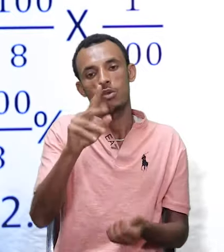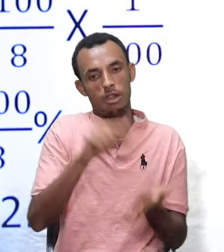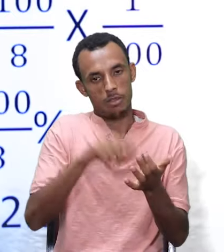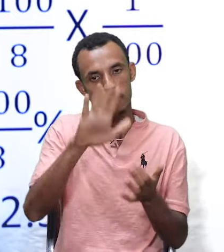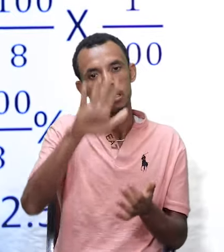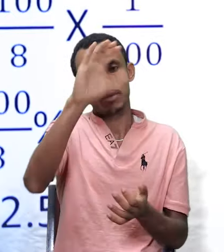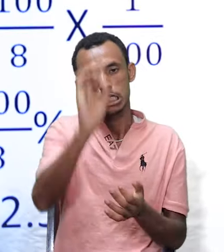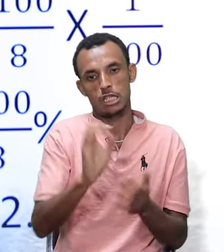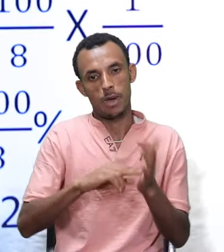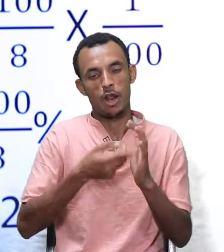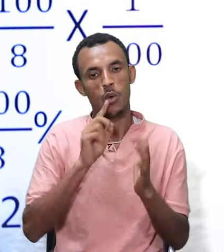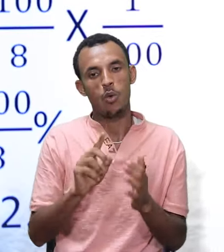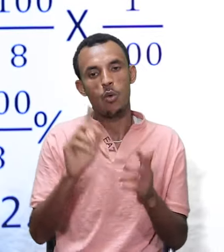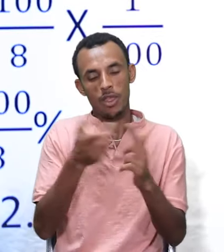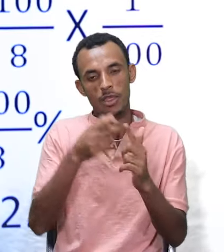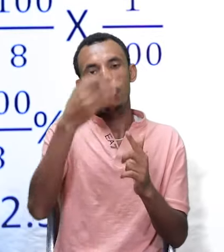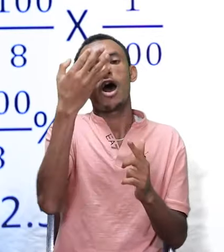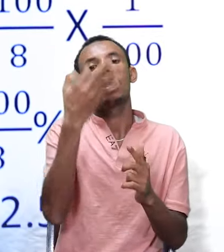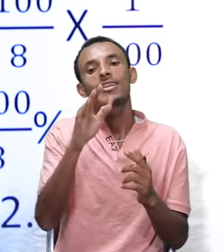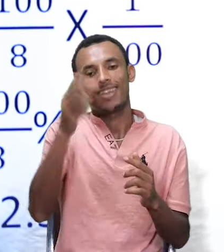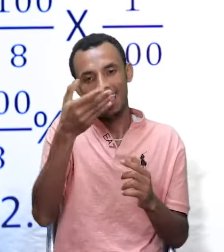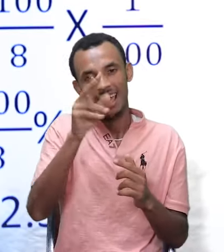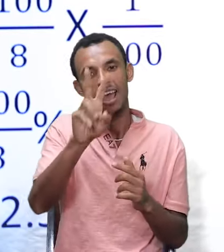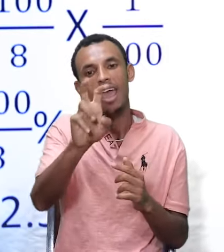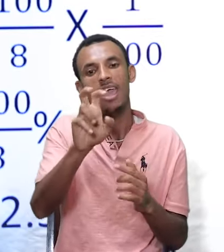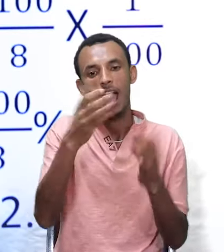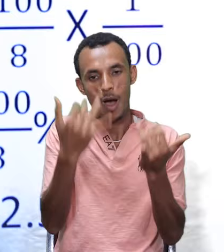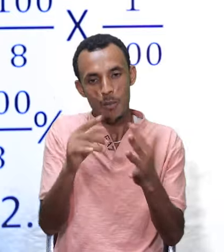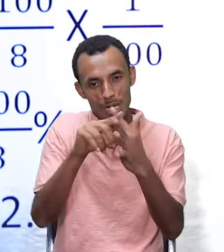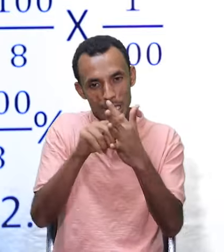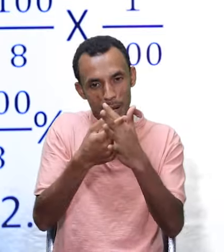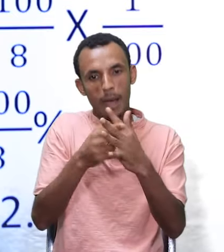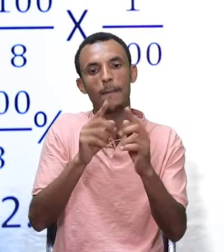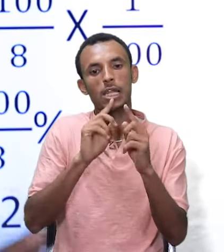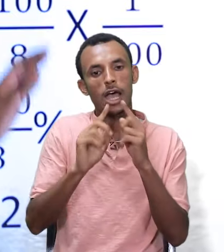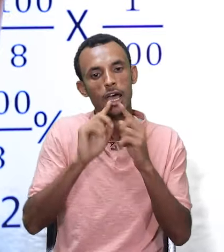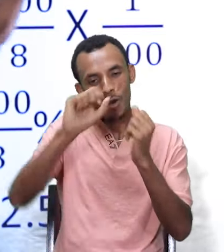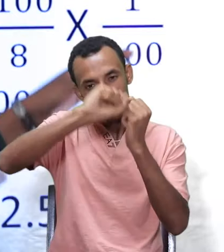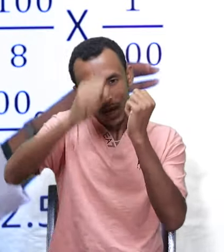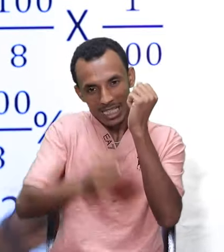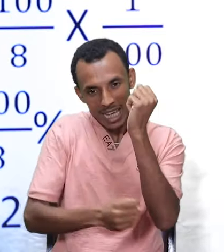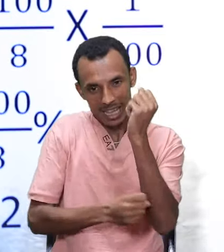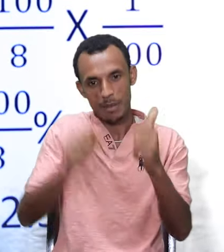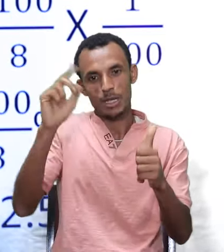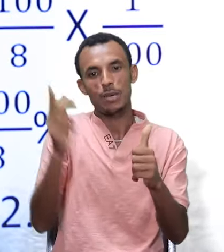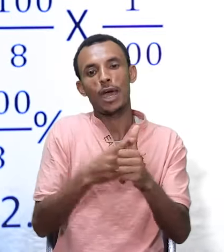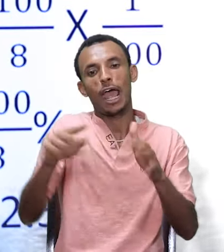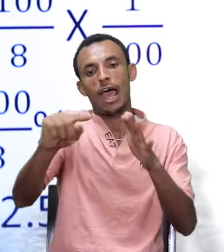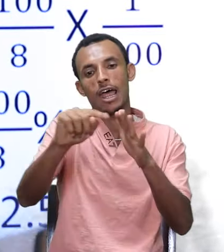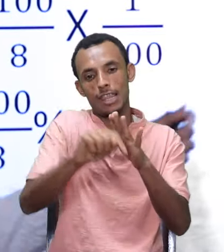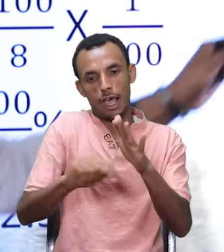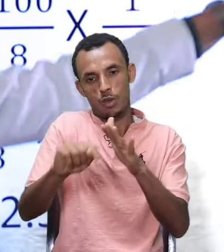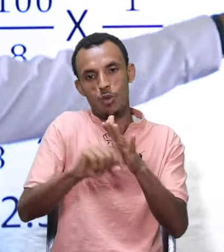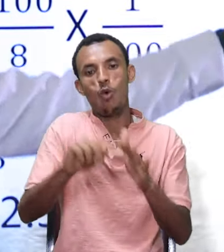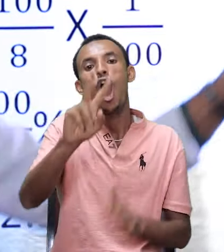እንችላለን። ሁለተኛ 19/20 ይለናል። አሁን መጀመሪያ በተነጋገርነው መሰረት መጀመሪያ ታህቱን እናያለን።